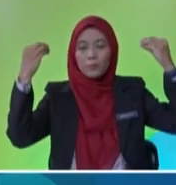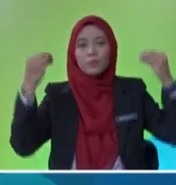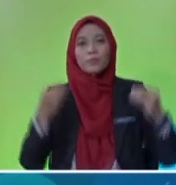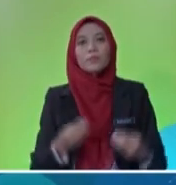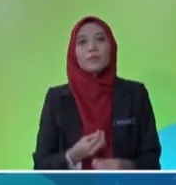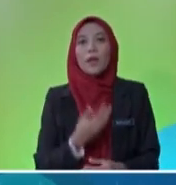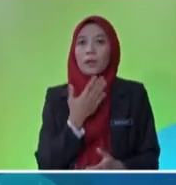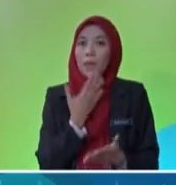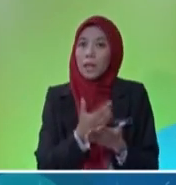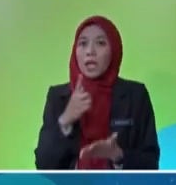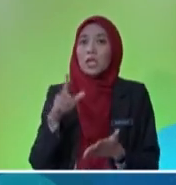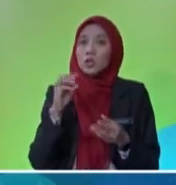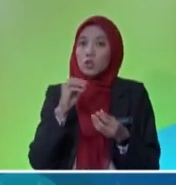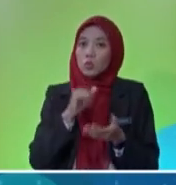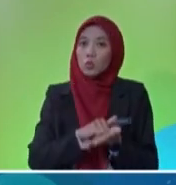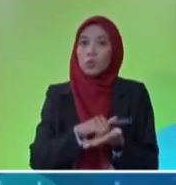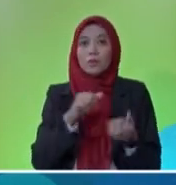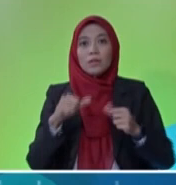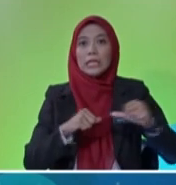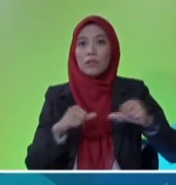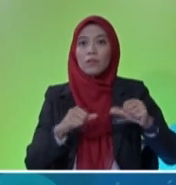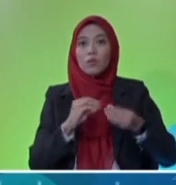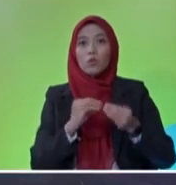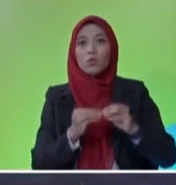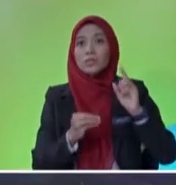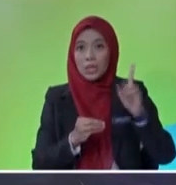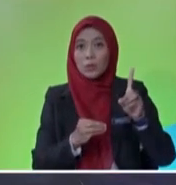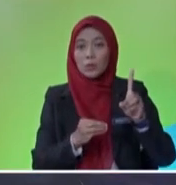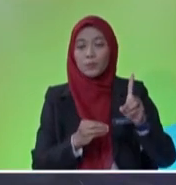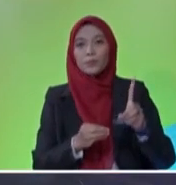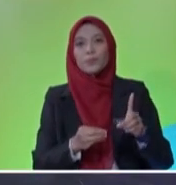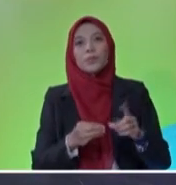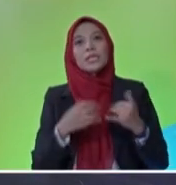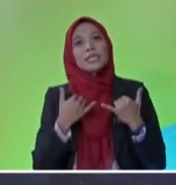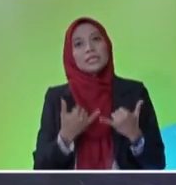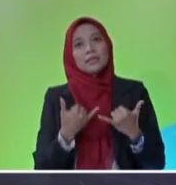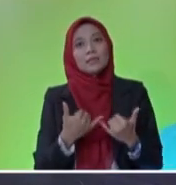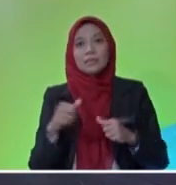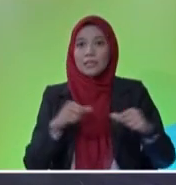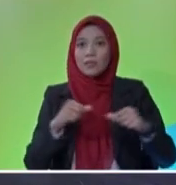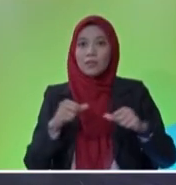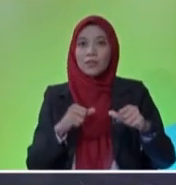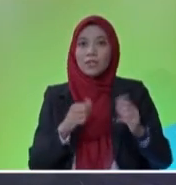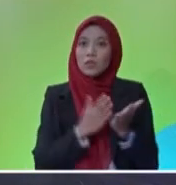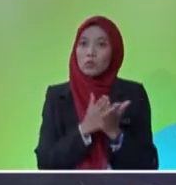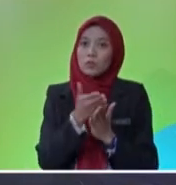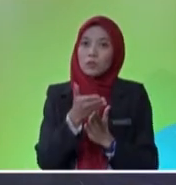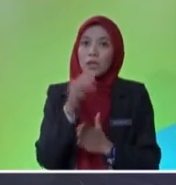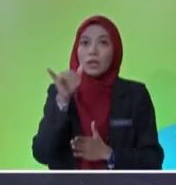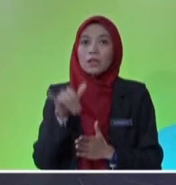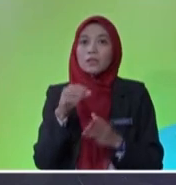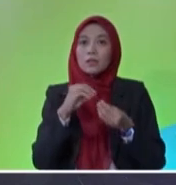Tegu itu seterusnya kita pergi Activity yang seterusnya kedua